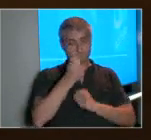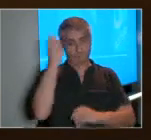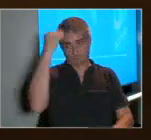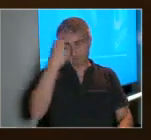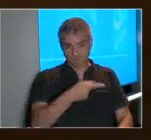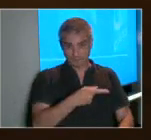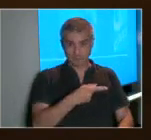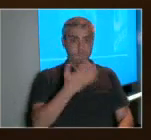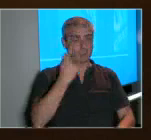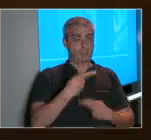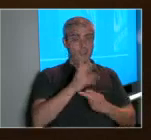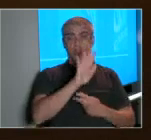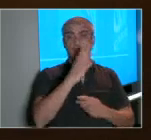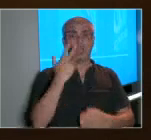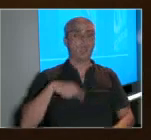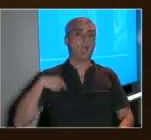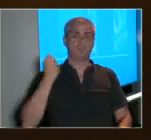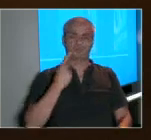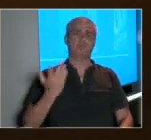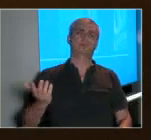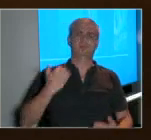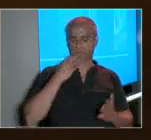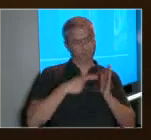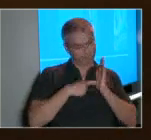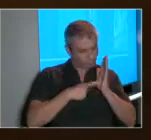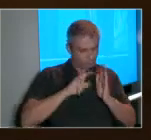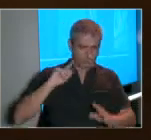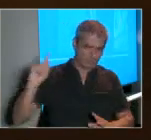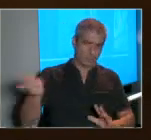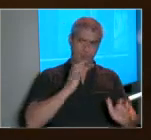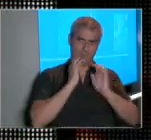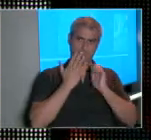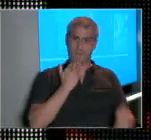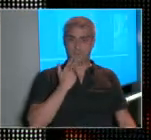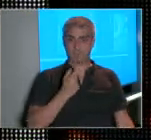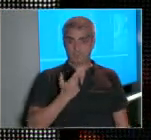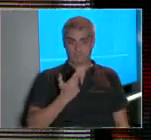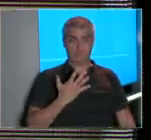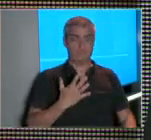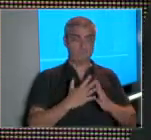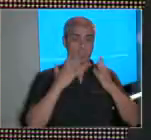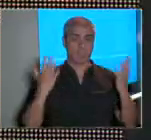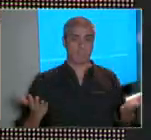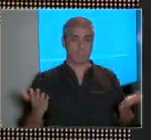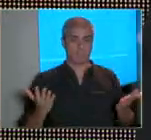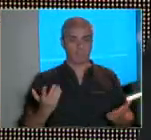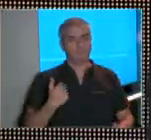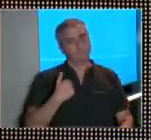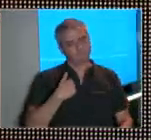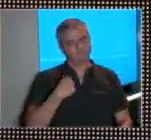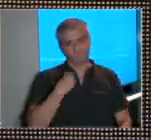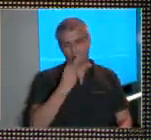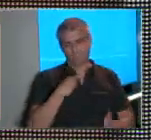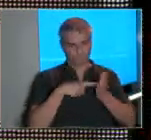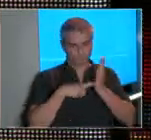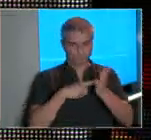פלסטיני, והיה מאושפז שבועות ארוכים, הסיפור היה מסוכר בכל רחבי התקשורת הישראלית, בהרחבה. אני אוהב לתת